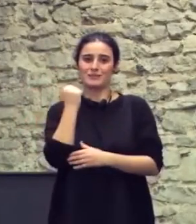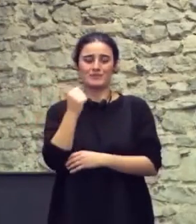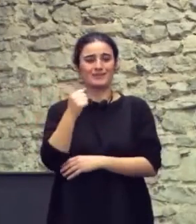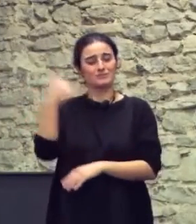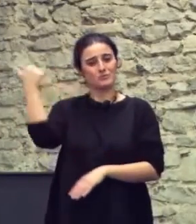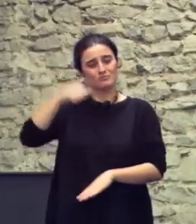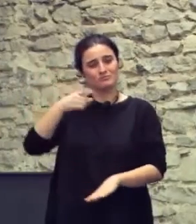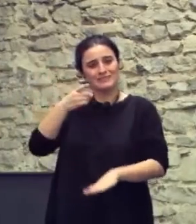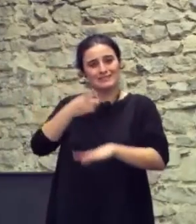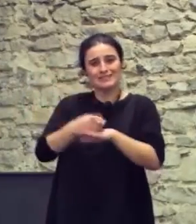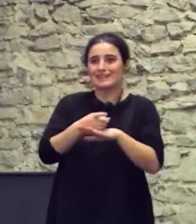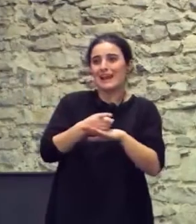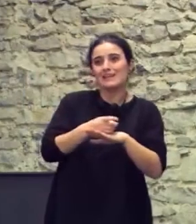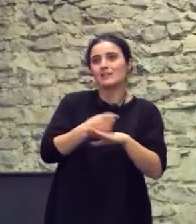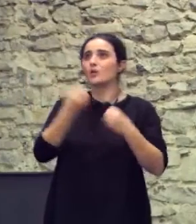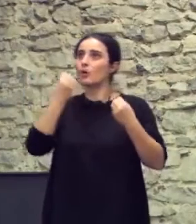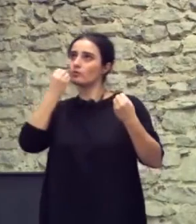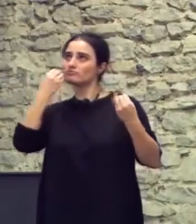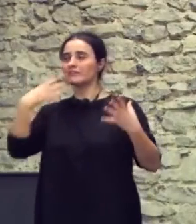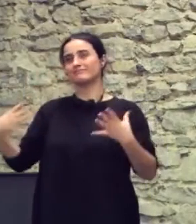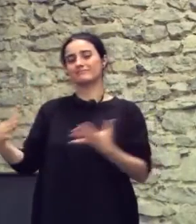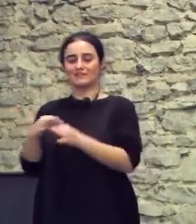buen rolloa ez dira batera garriak.